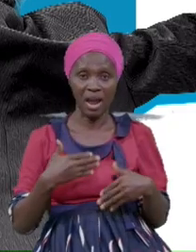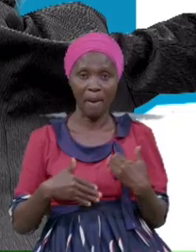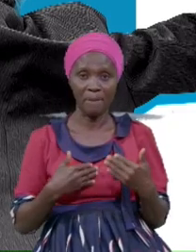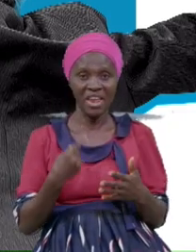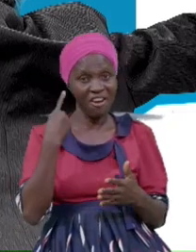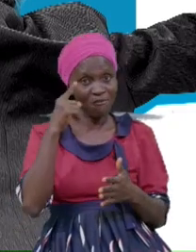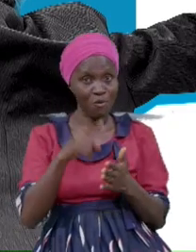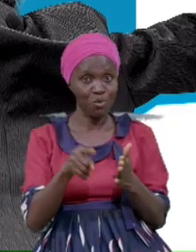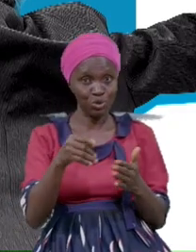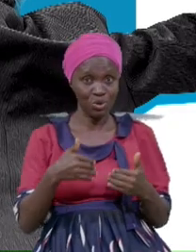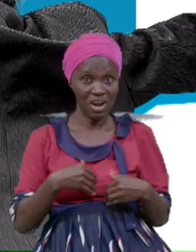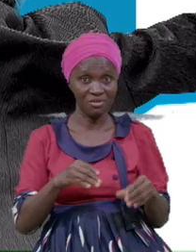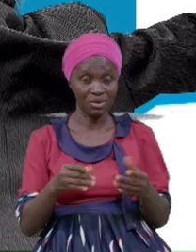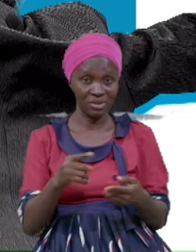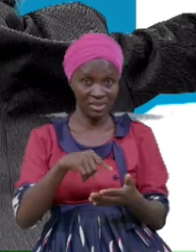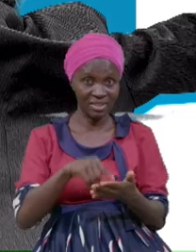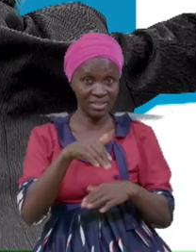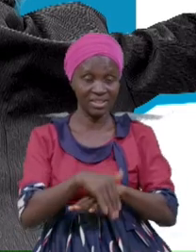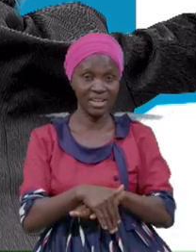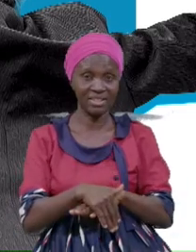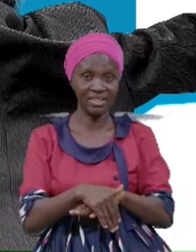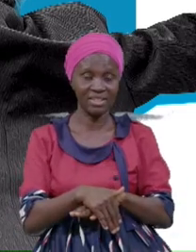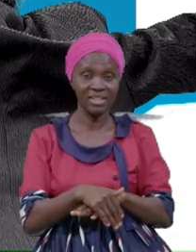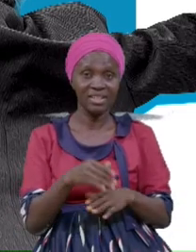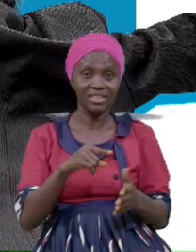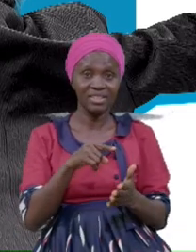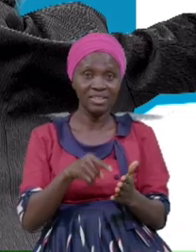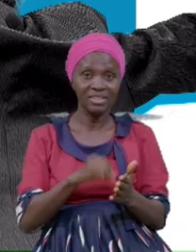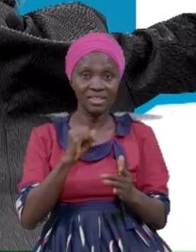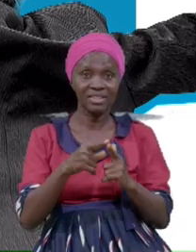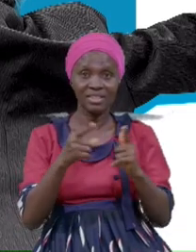Le Seigneur est content de votre décision ce soir. C'est la plus grande décision